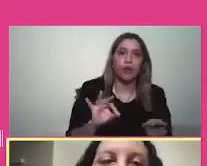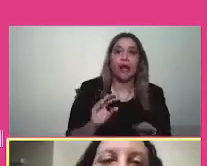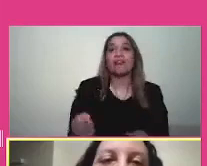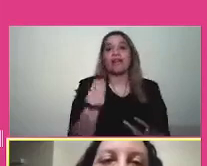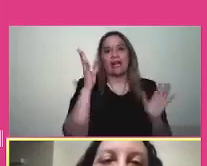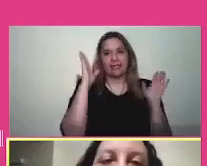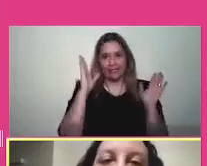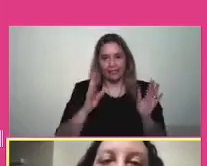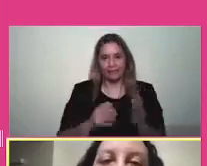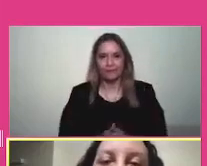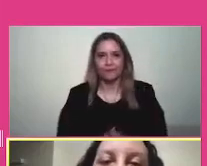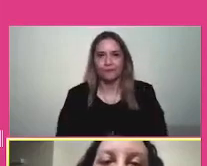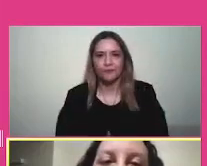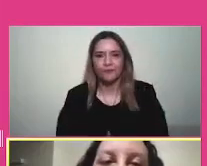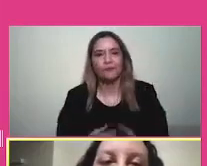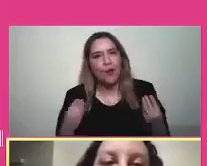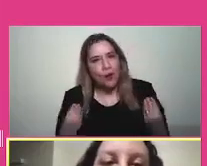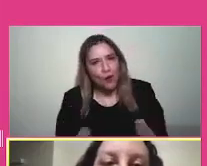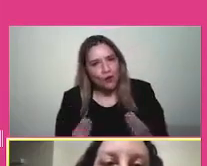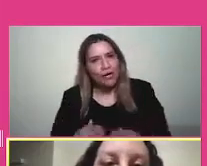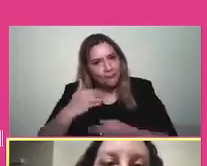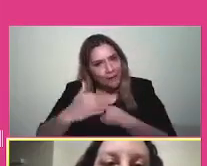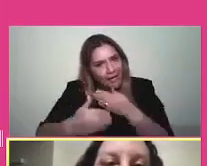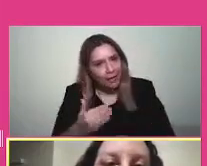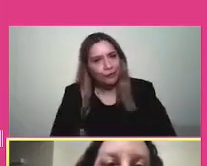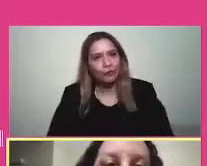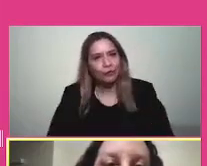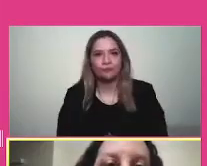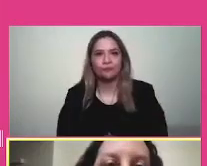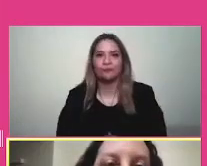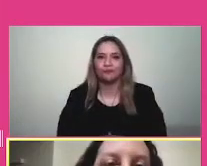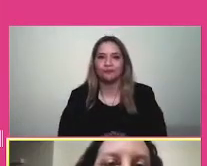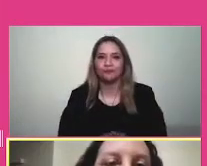ακόμα. Ωραία. Και πάμε παρακάτω.